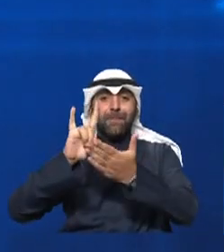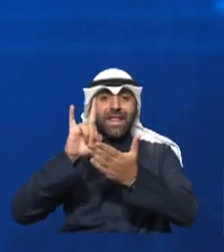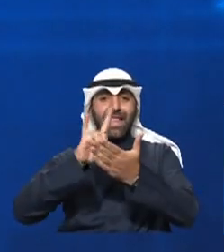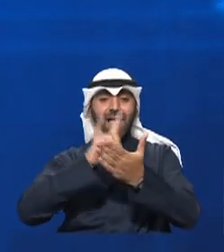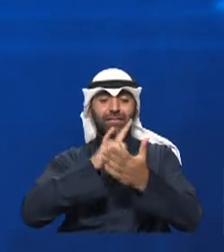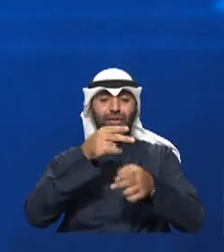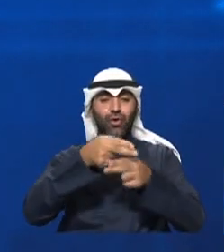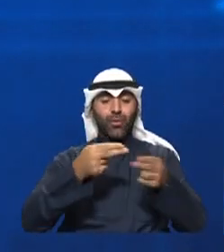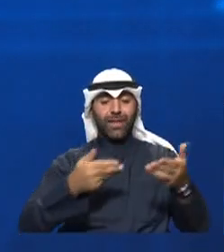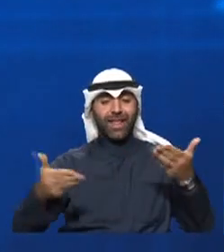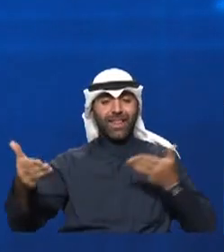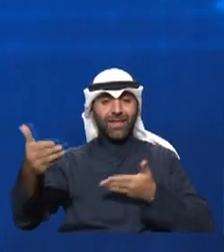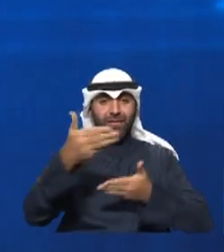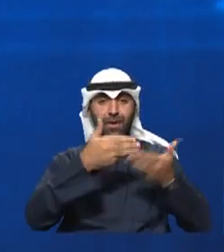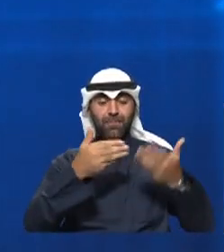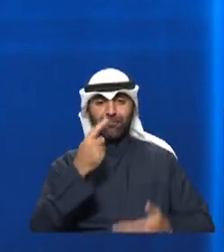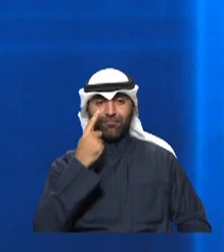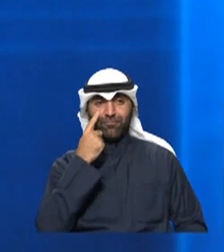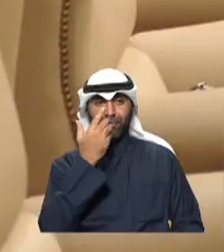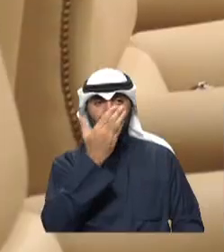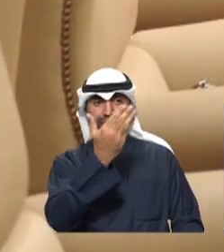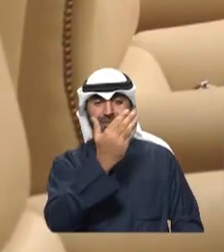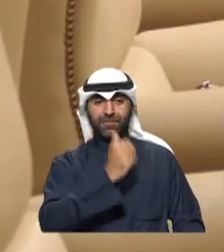رئيس مجلس الوزراء